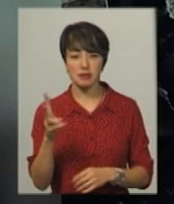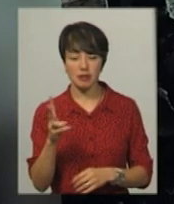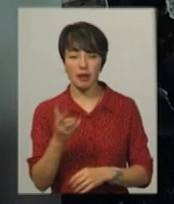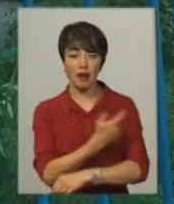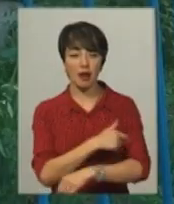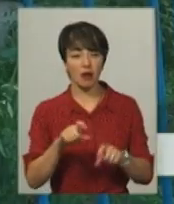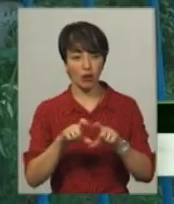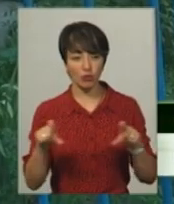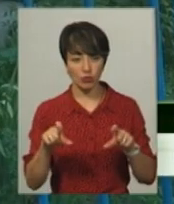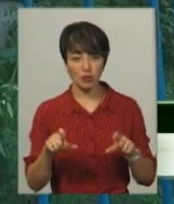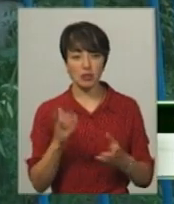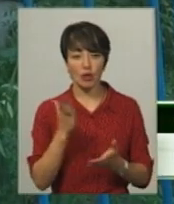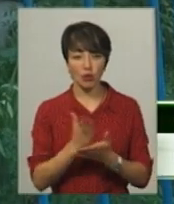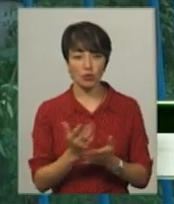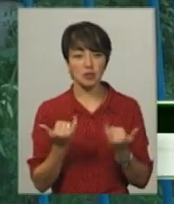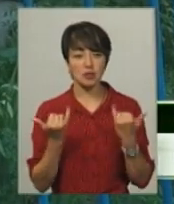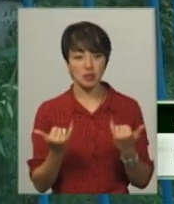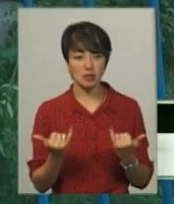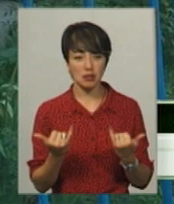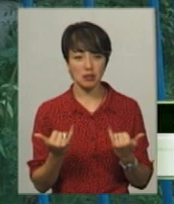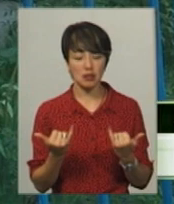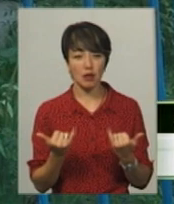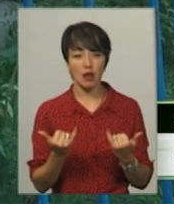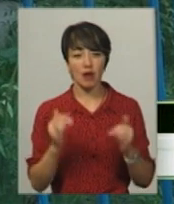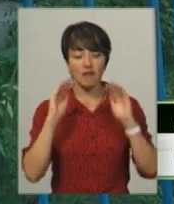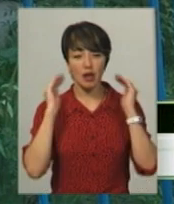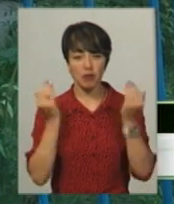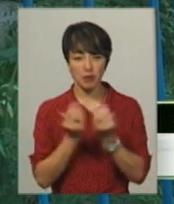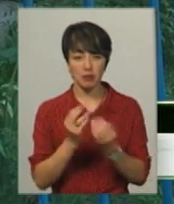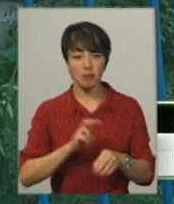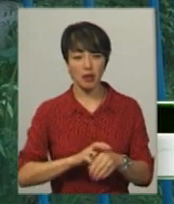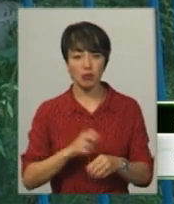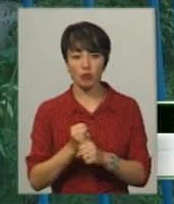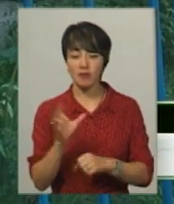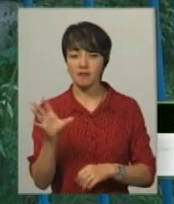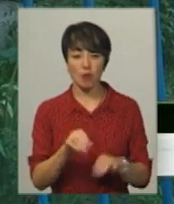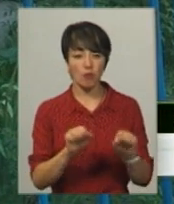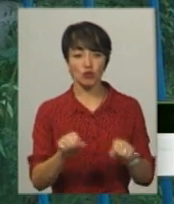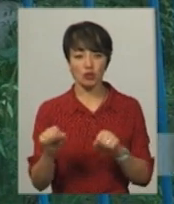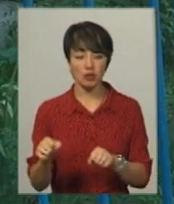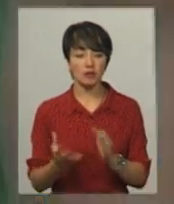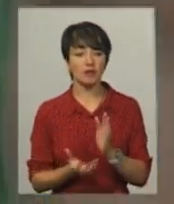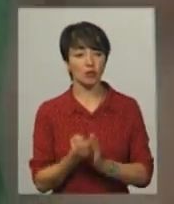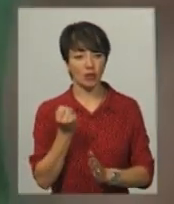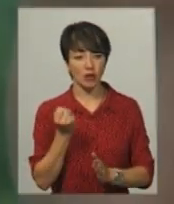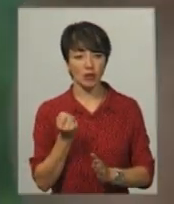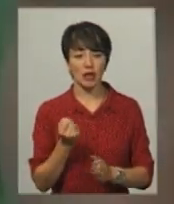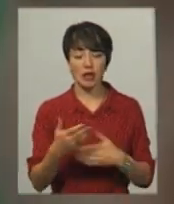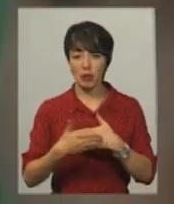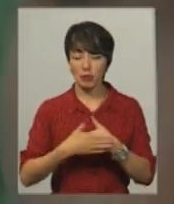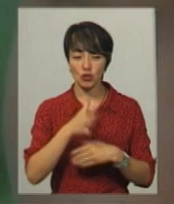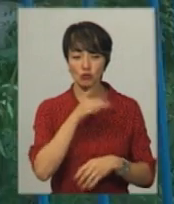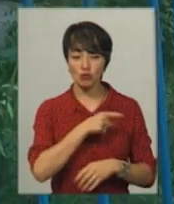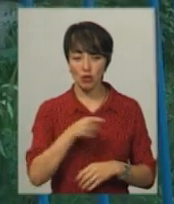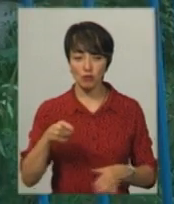багатопрофільну лікарню. Вона знаходиться зараз в реанімації. Медики роблять все можливе, щоб її врятувати. Найближчим